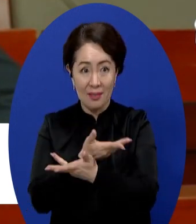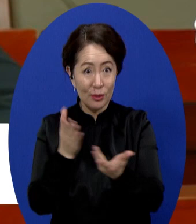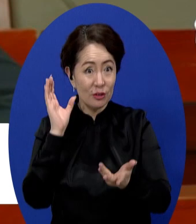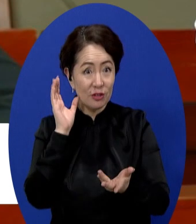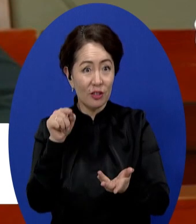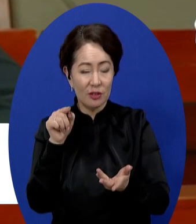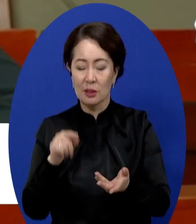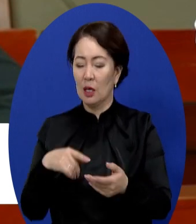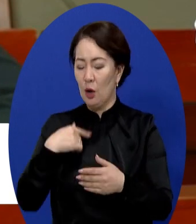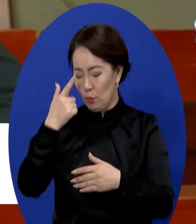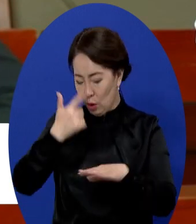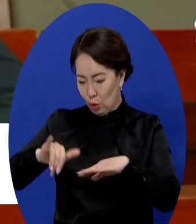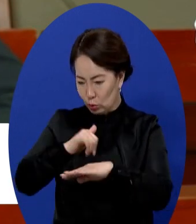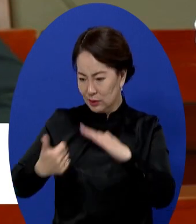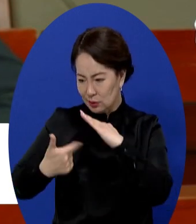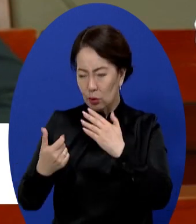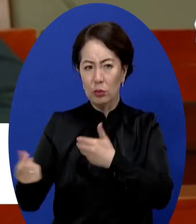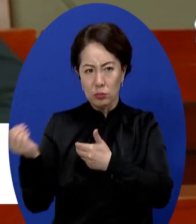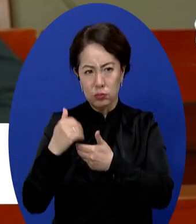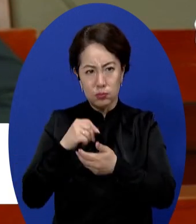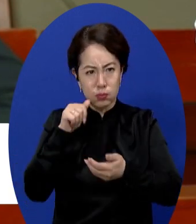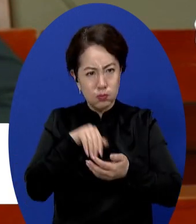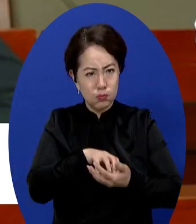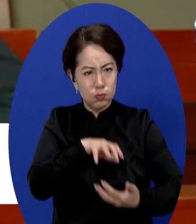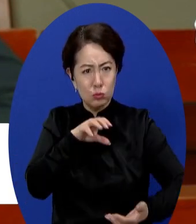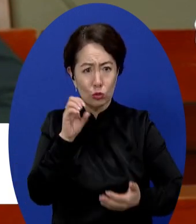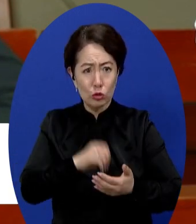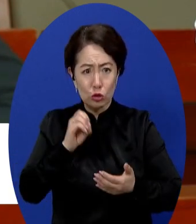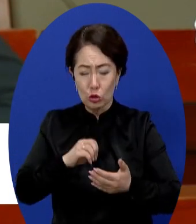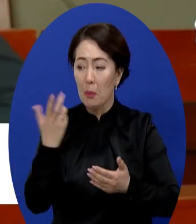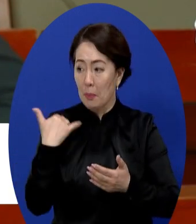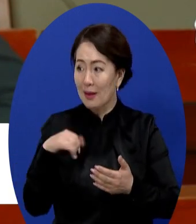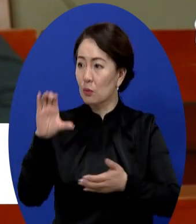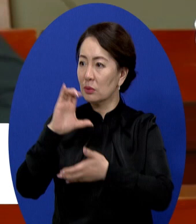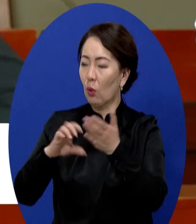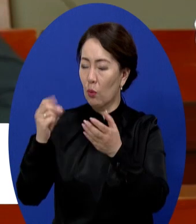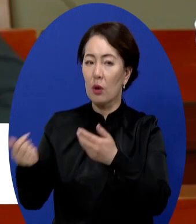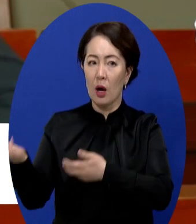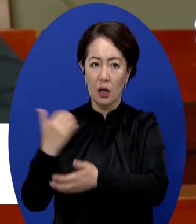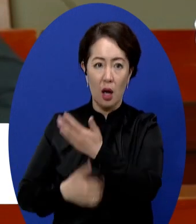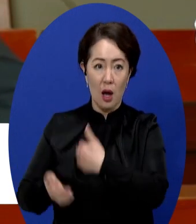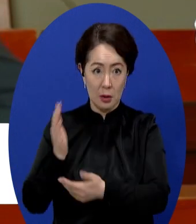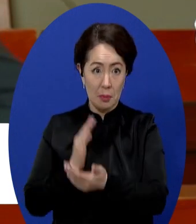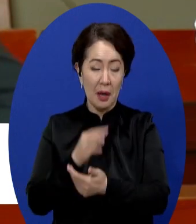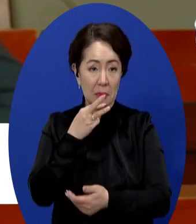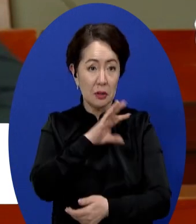татвар орж ирж хоримтлогдох ёстой байсан санхүүжилтүүд бол орж ирсэн байна. За энийг та бүхэн бас мэдээлэл авч